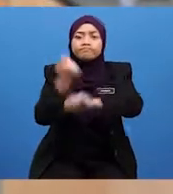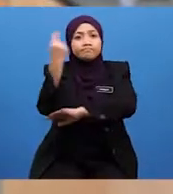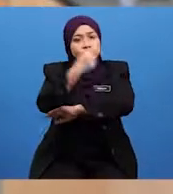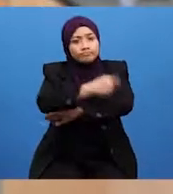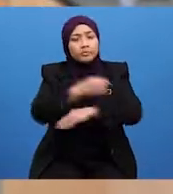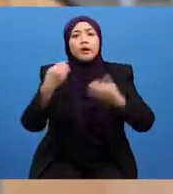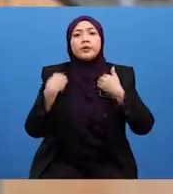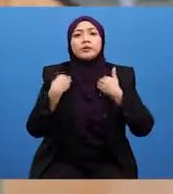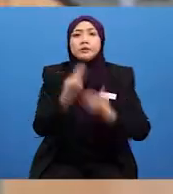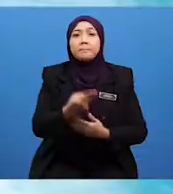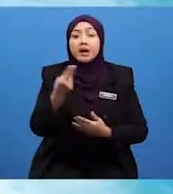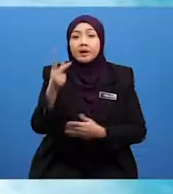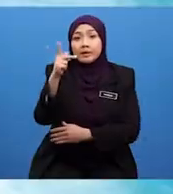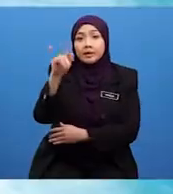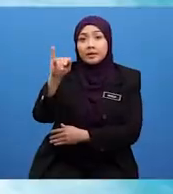yang berbeza.